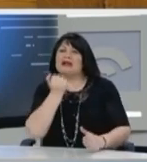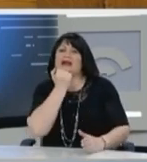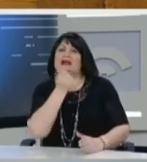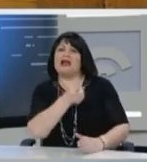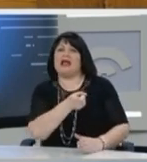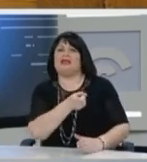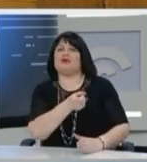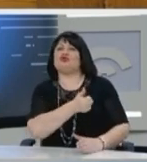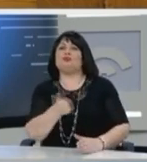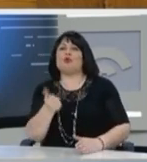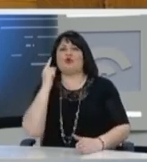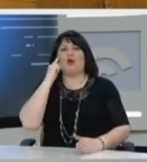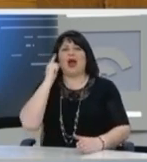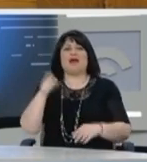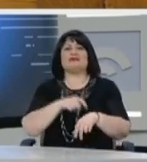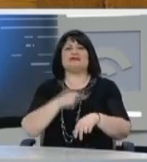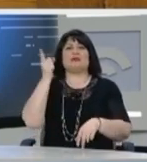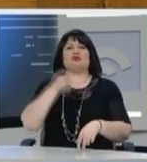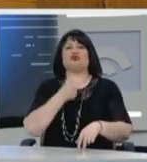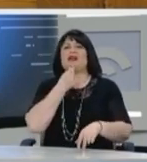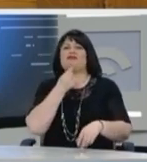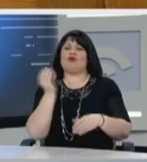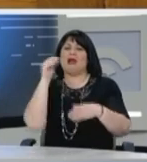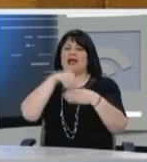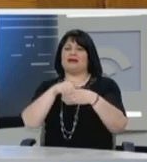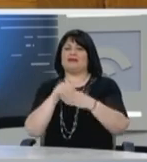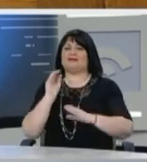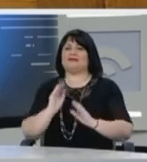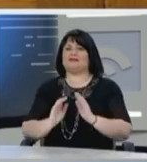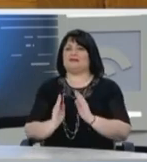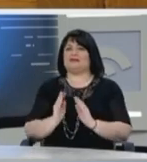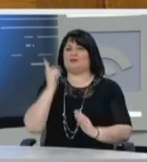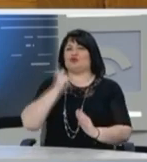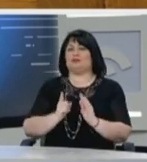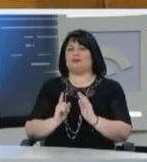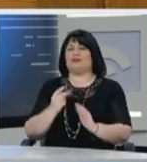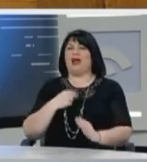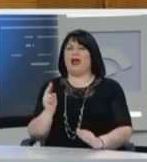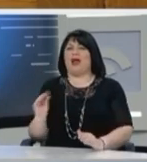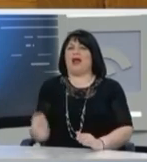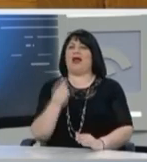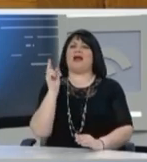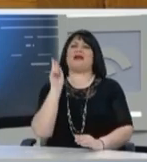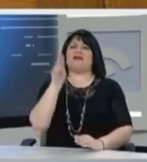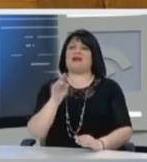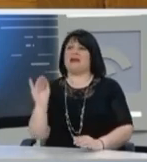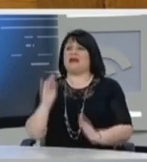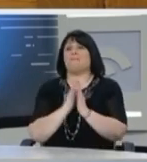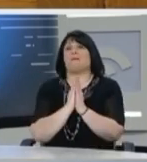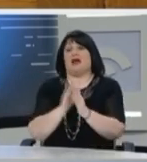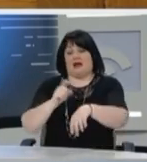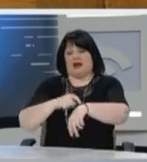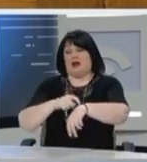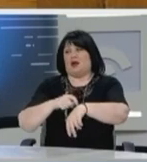πάει μόνο με κριτήριο που θα βρει ευκολότερη αναρρίχηση. Το ξέρετε αυτό. Κύριε Πρόεδρε, λίγο